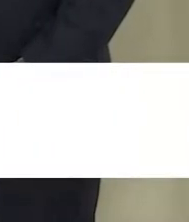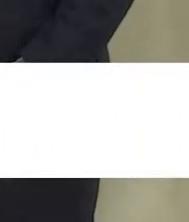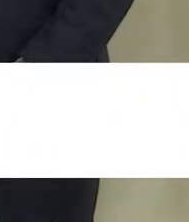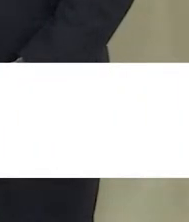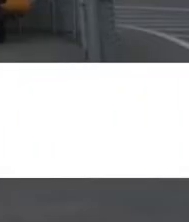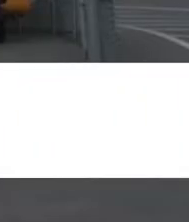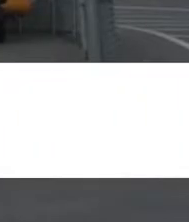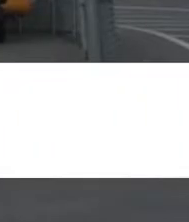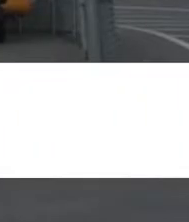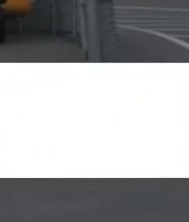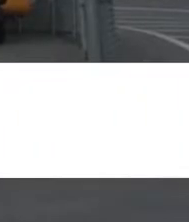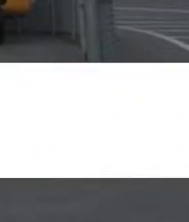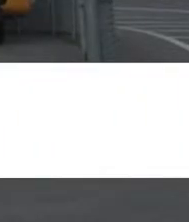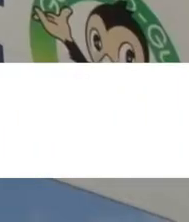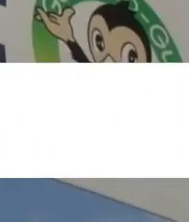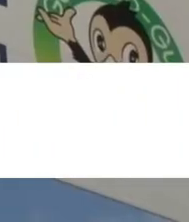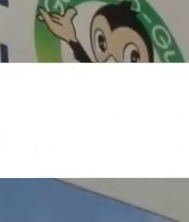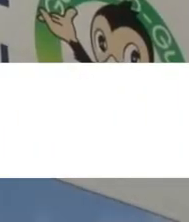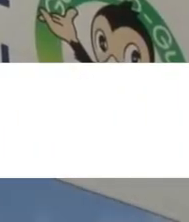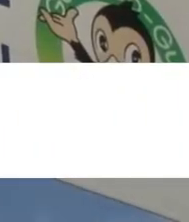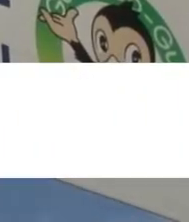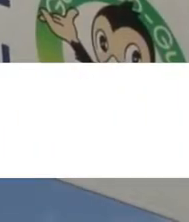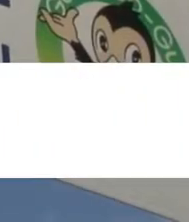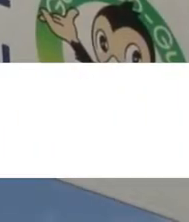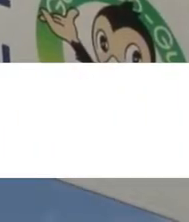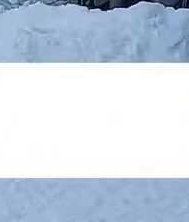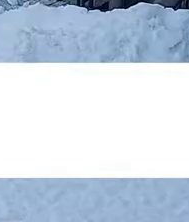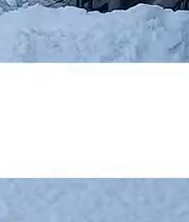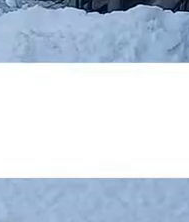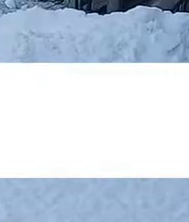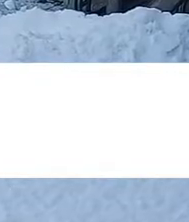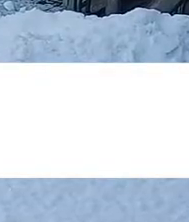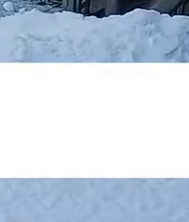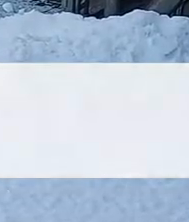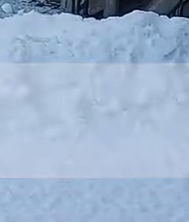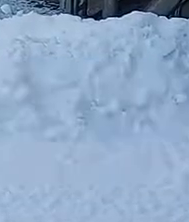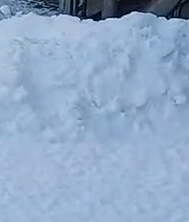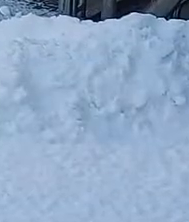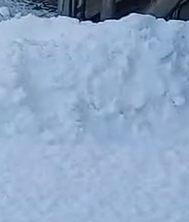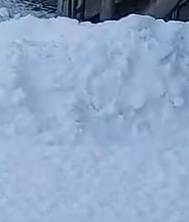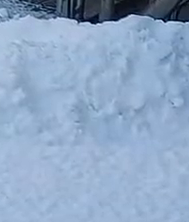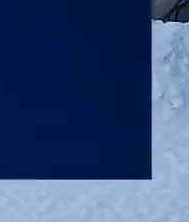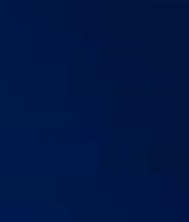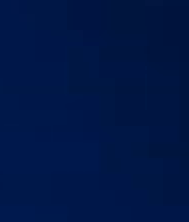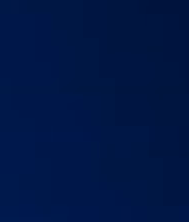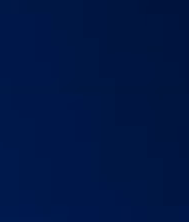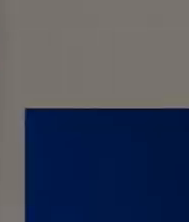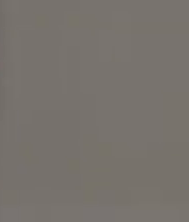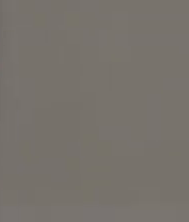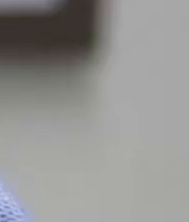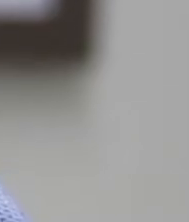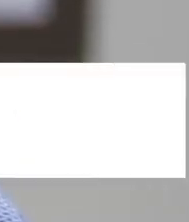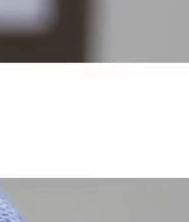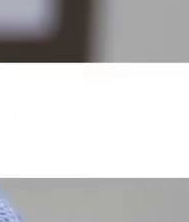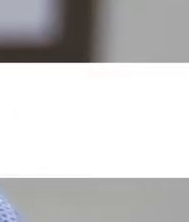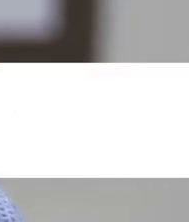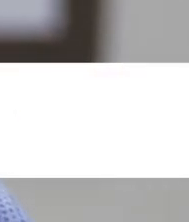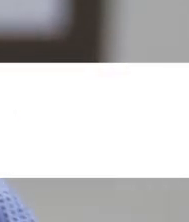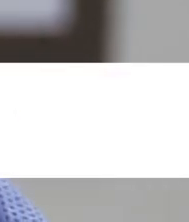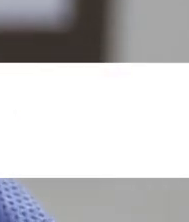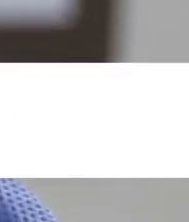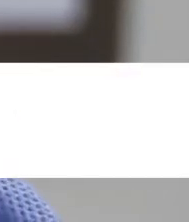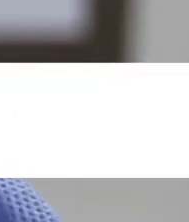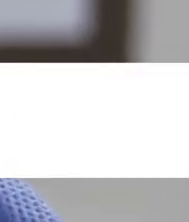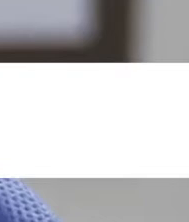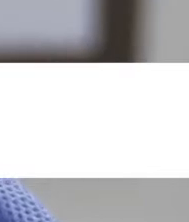강서구가 모두가 안전하고 따뜻한 겨울을 보낼 수 있도록 겨울철 종합대책 을 시행합니다 코론 알고